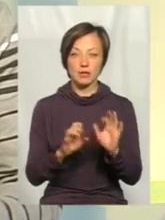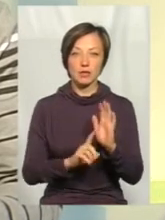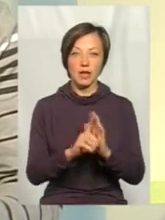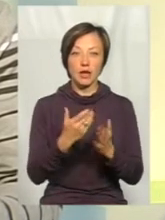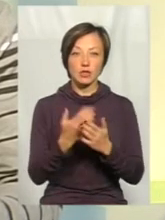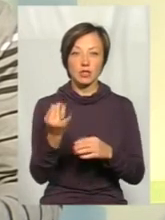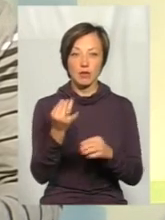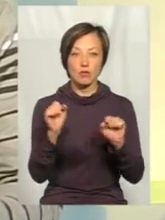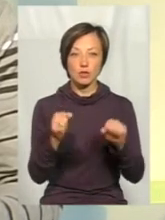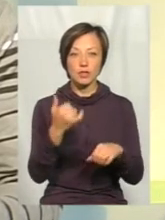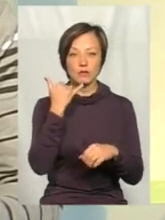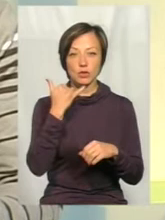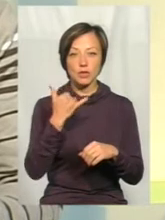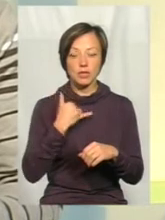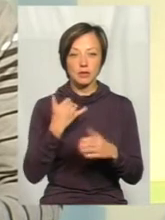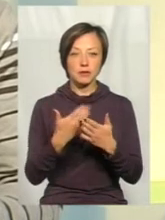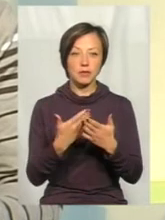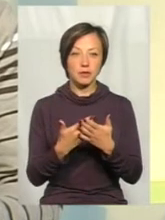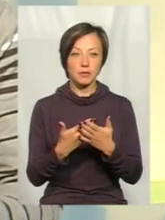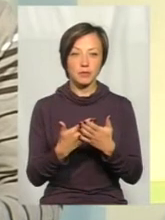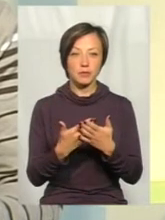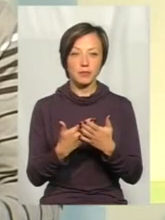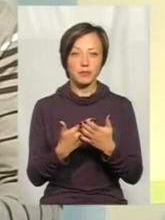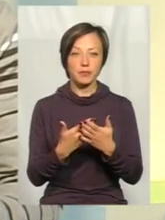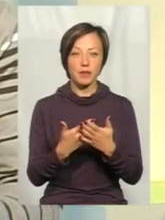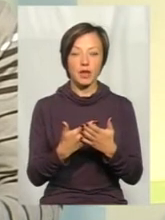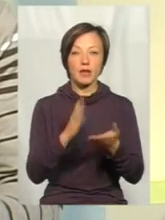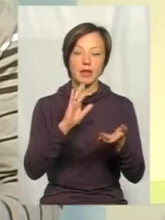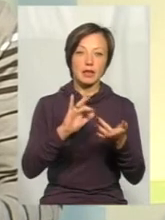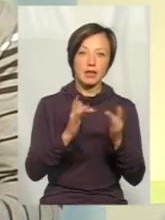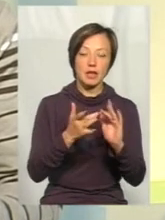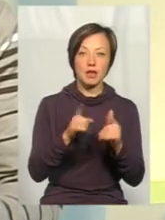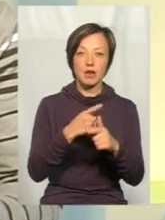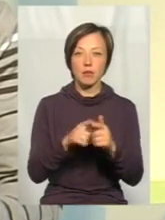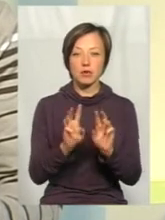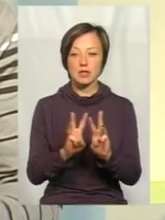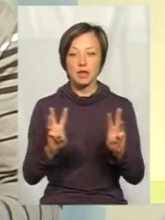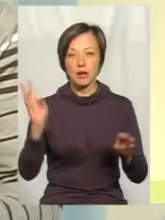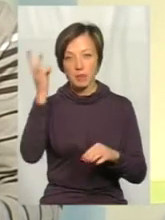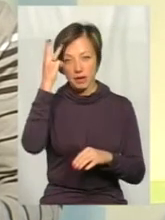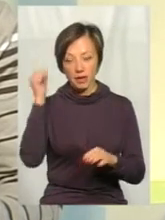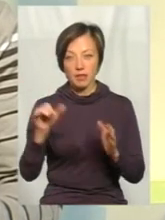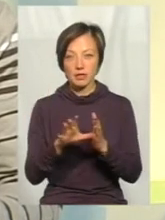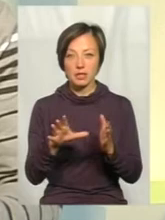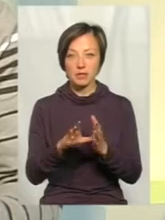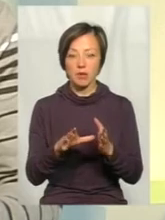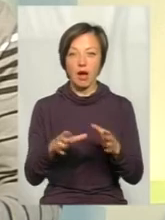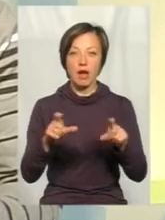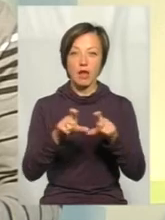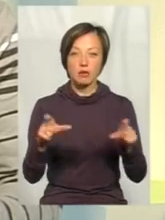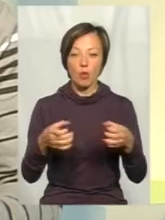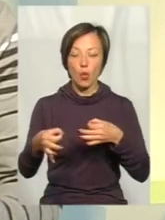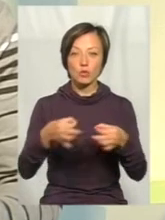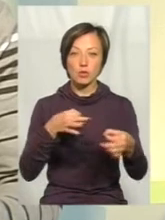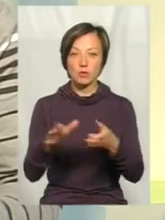вам це цікаво, ви можете знайти там, нас, скажімо, там, в соціальних мережах чи на наш сайт, зайти Хмельницький енергетичний кластер. Ми вас безкоштовно проконсультуємо, яким чином